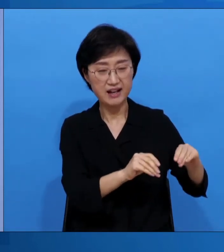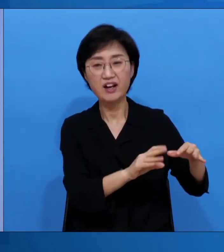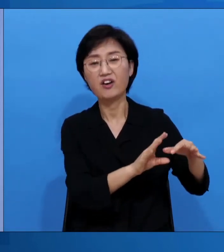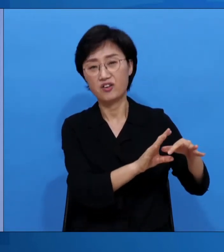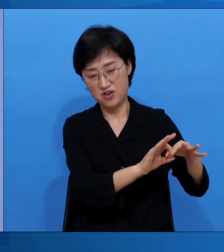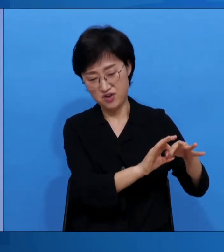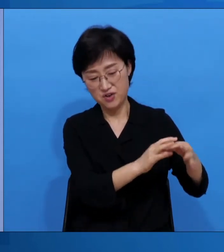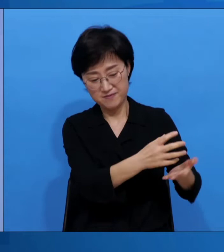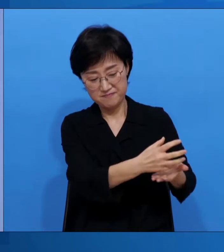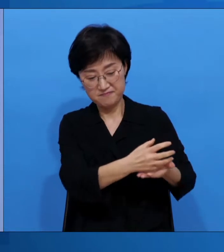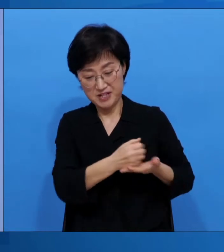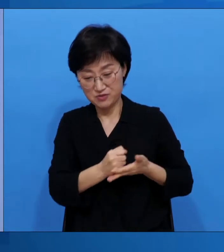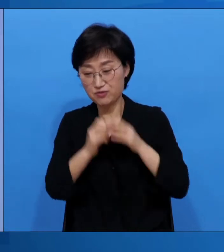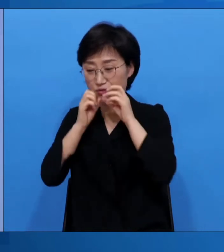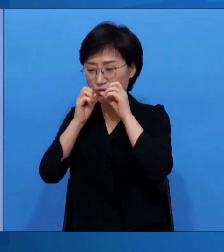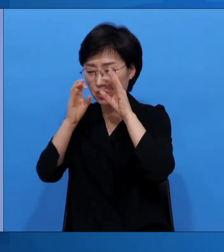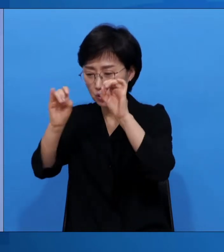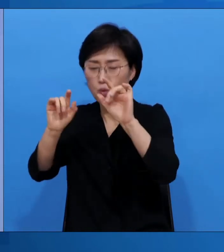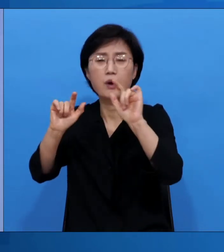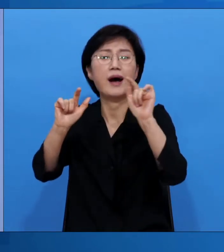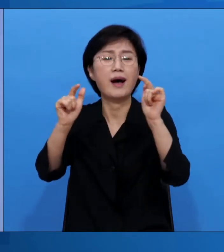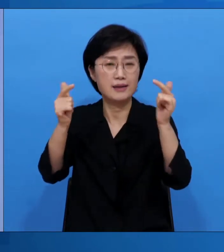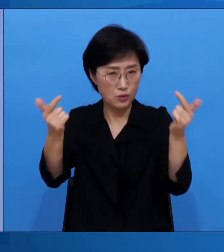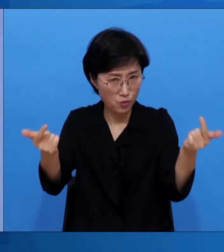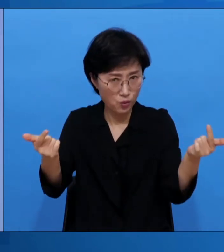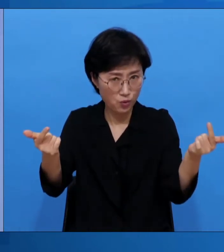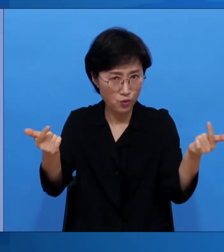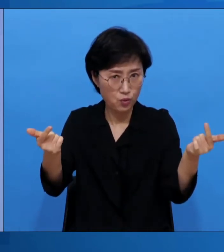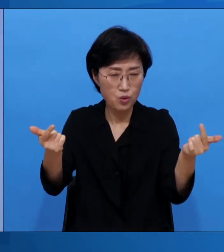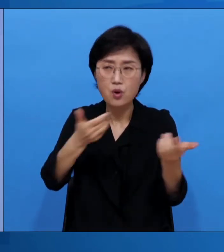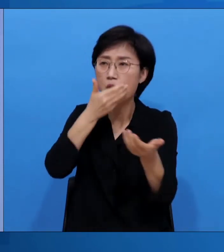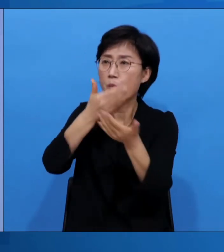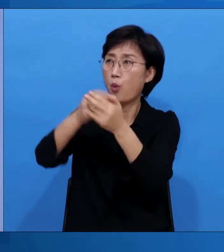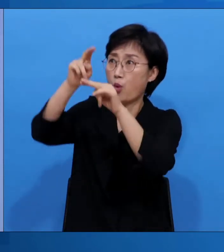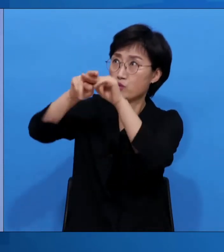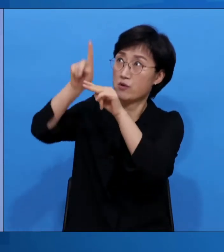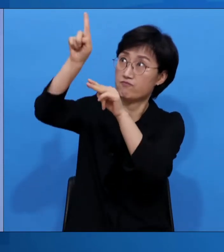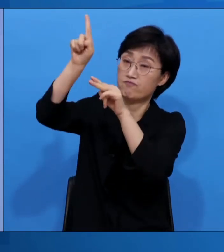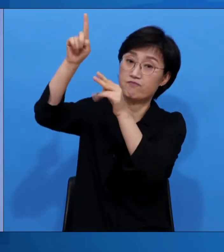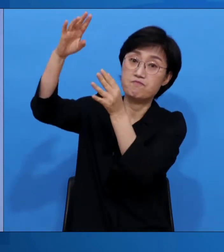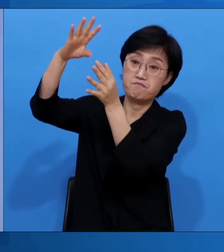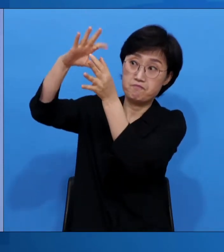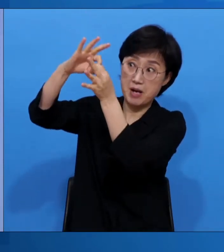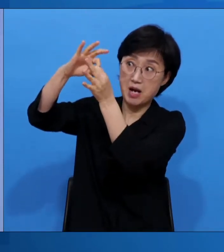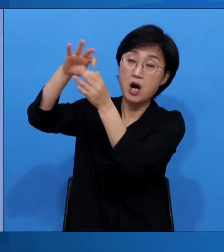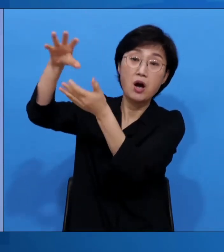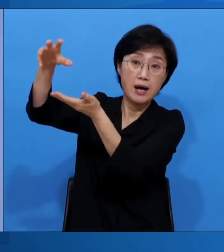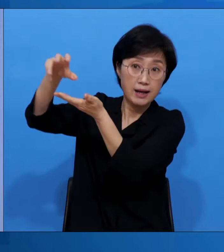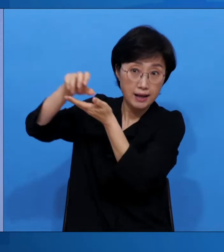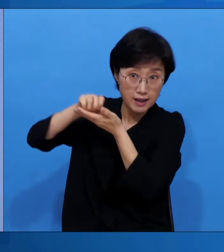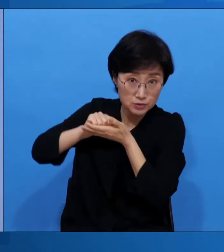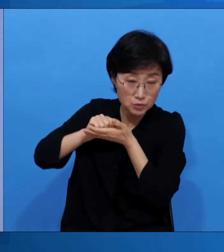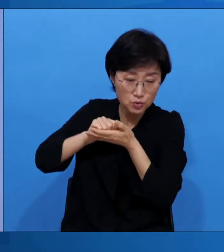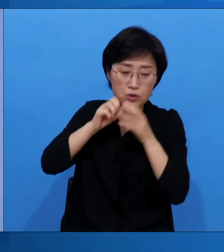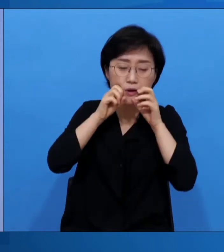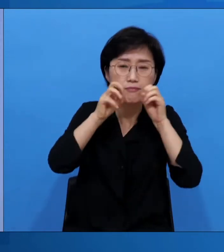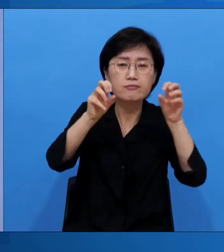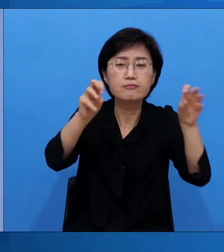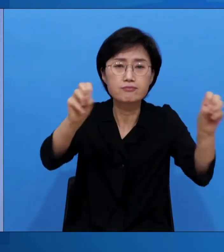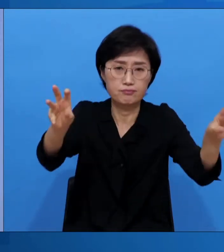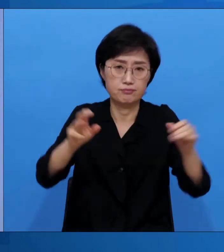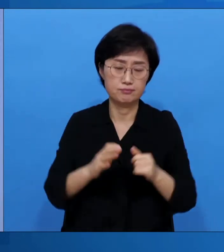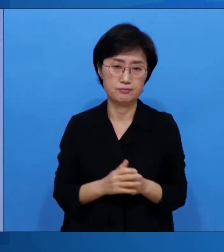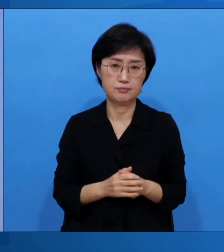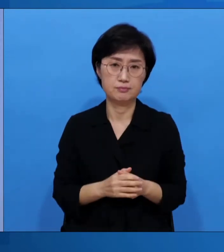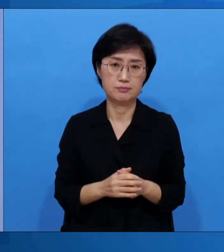능력 가지고 237 나라 영적 세계를 살리는 겁니다. So it's not about the disciples doing things by the things of the world, but taking the blessings of the throne and saving the